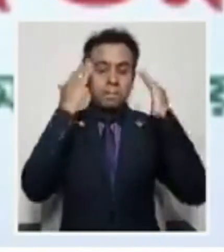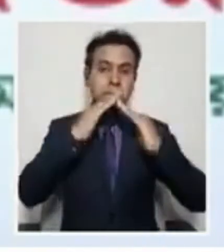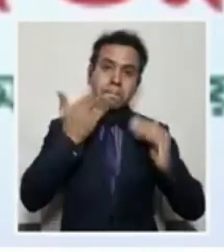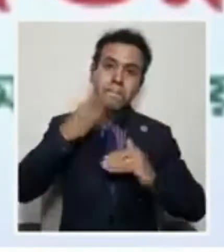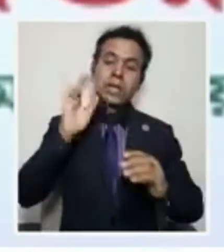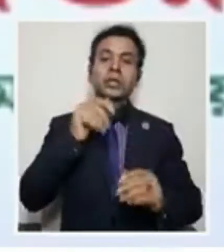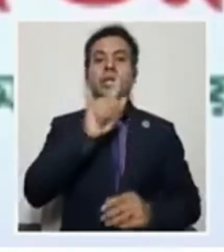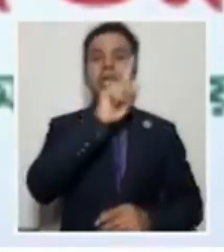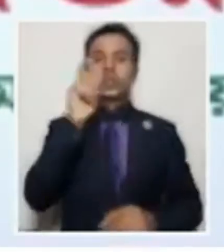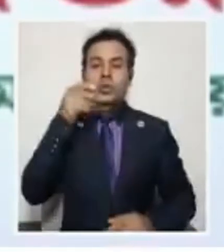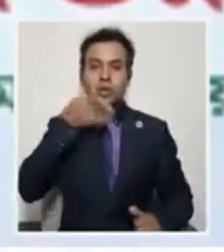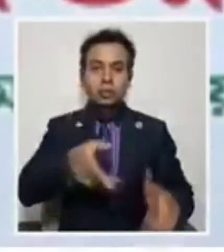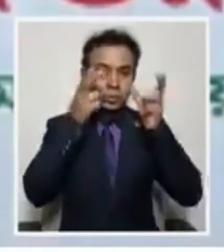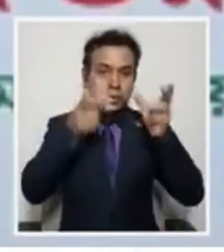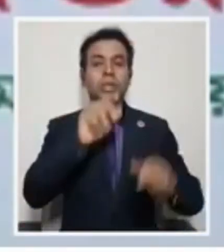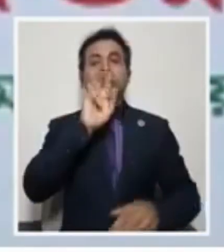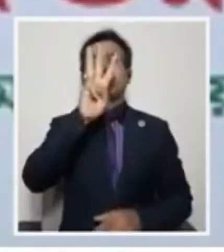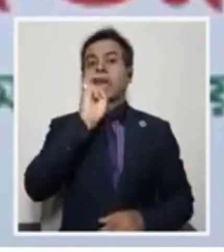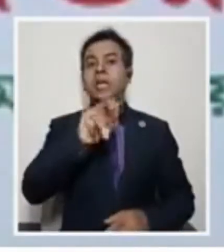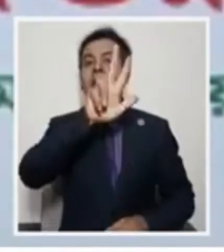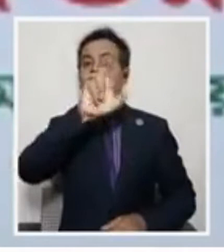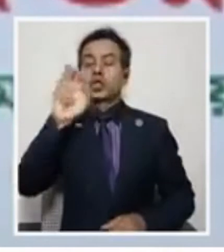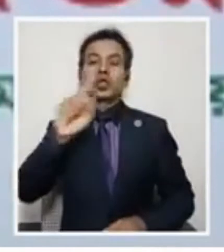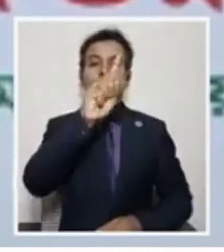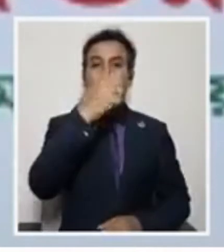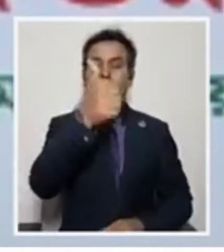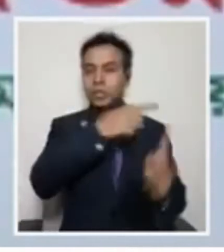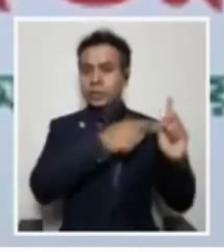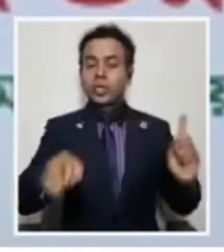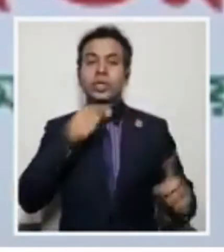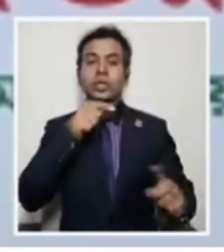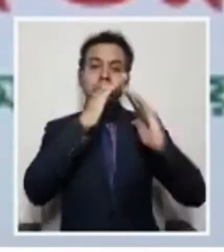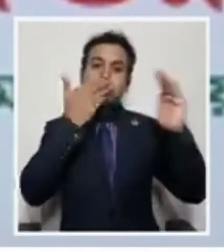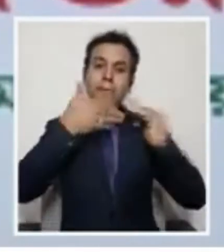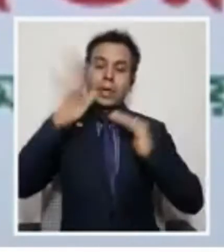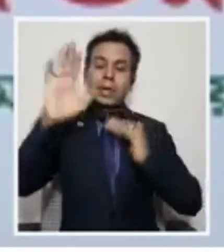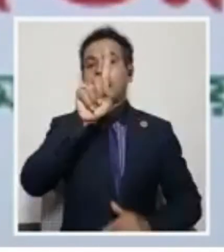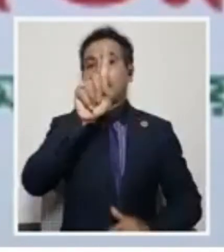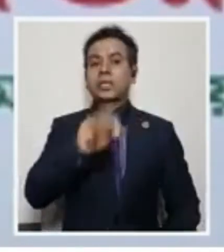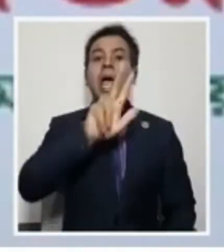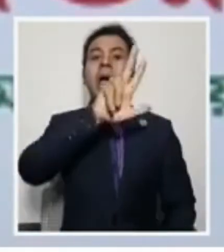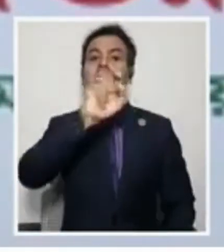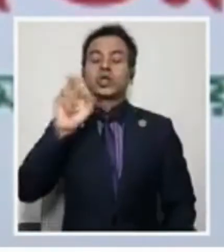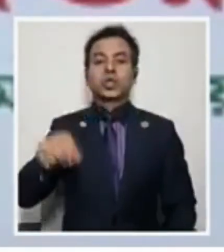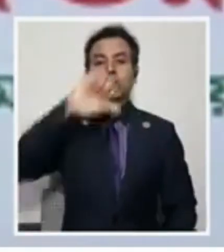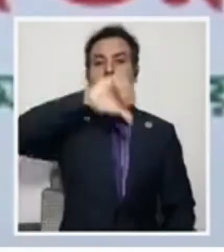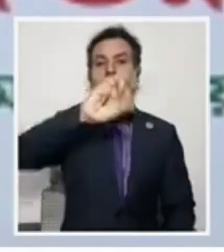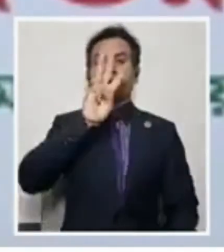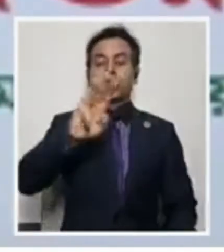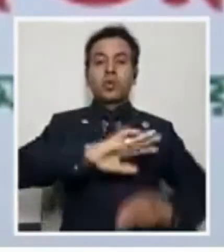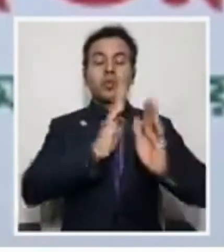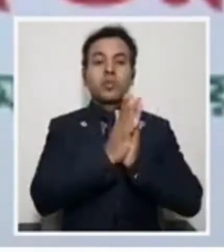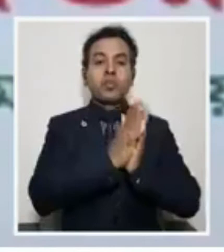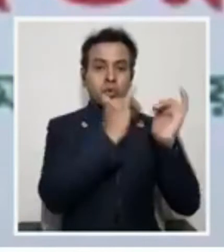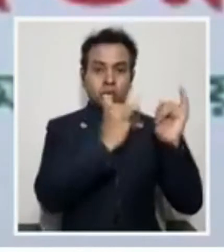পর্যন্ত ছাড় পেয়েছেন 1,893 জন। মোট আইসোলেশন শয্যা 13,284, এছাড়া আরো